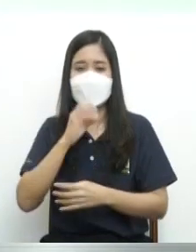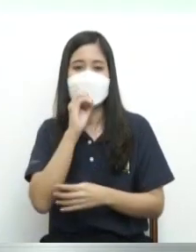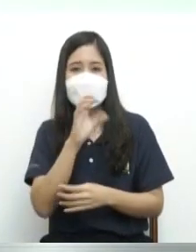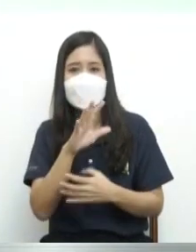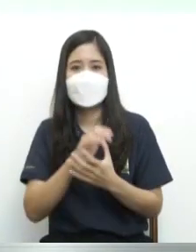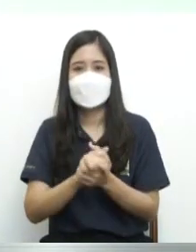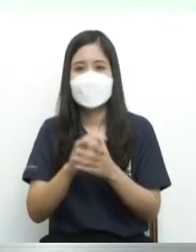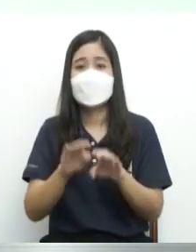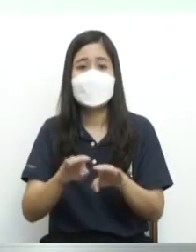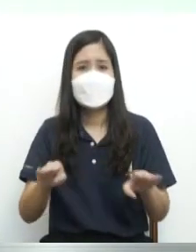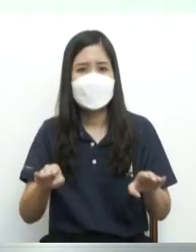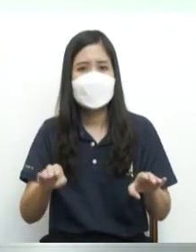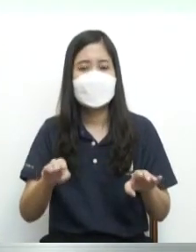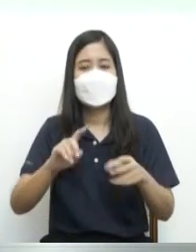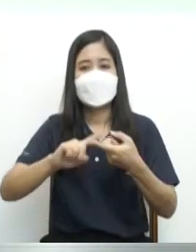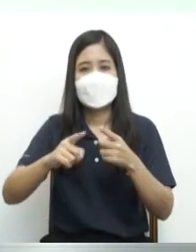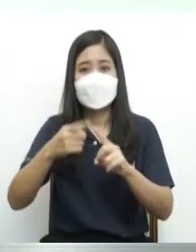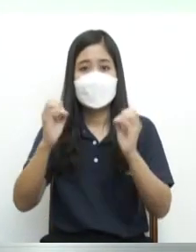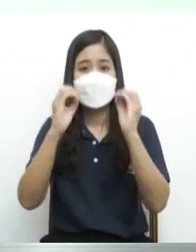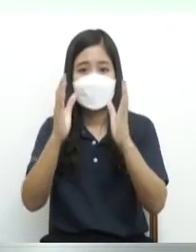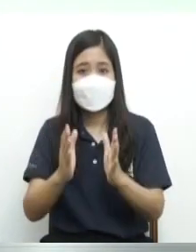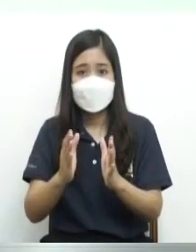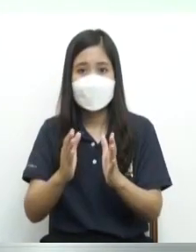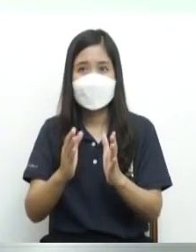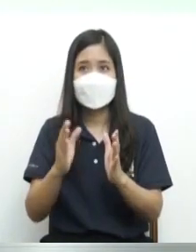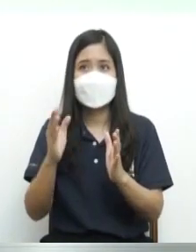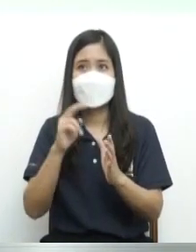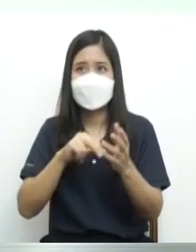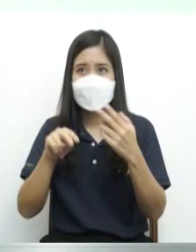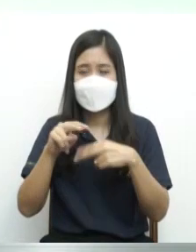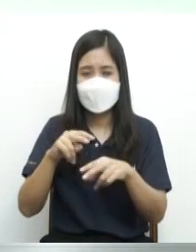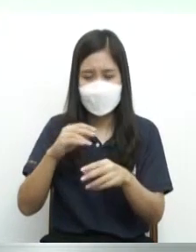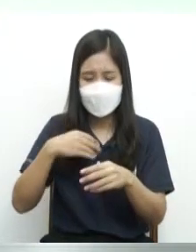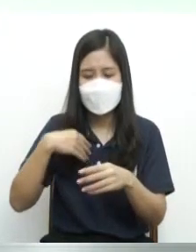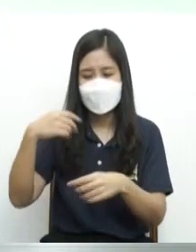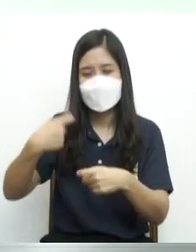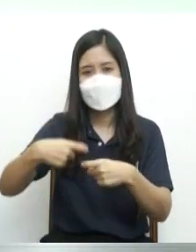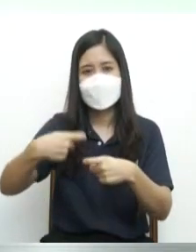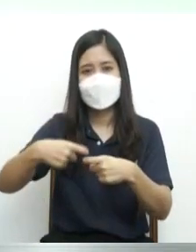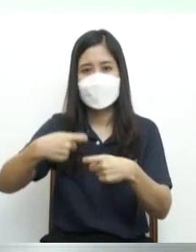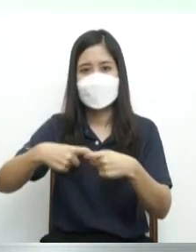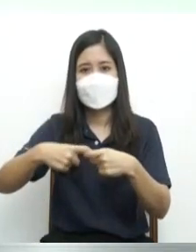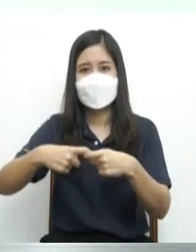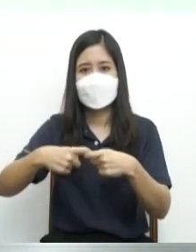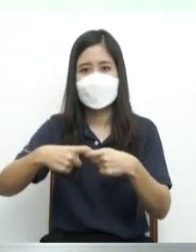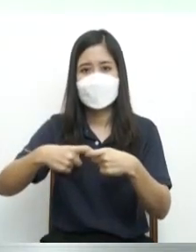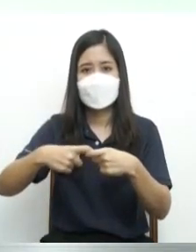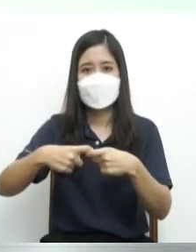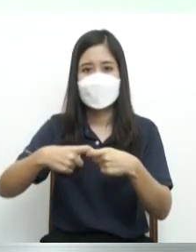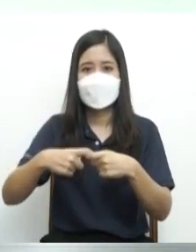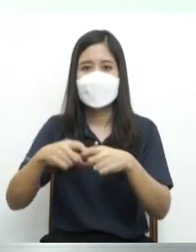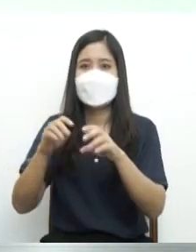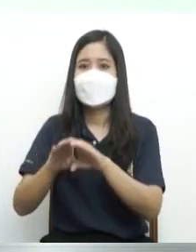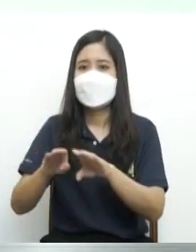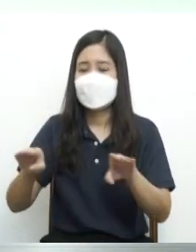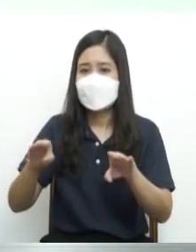ลงานวิชาการแบบคุณครูที่อยู่พื้นราบเป็นไปได้ยากครับท่านปัญหาที่ผมเจอคือน้องไปบรรจุ6เดือ